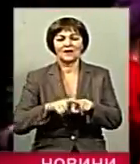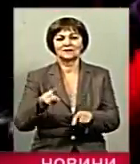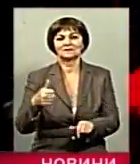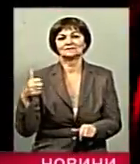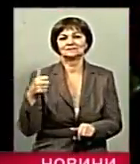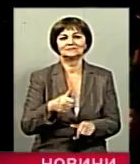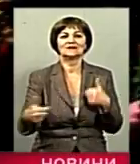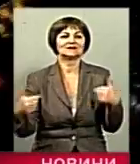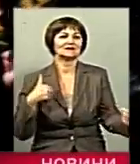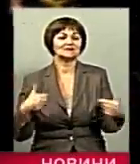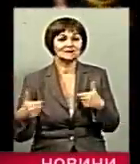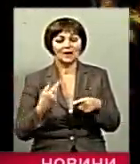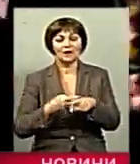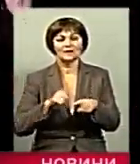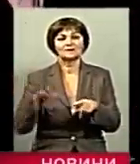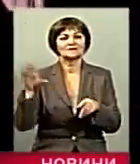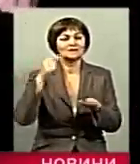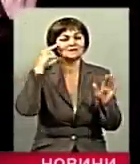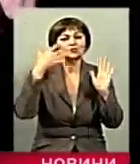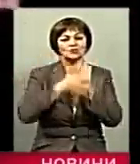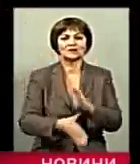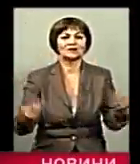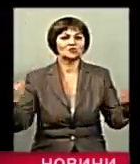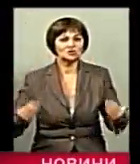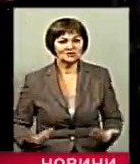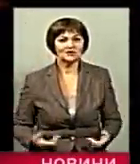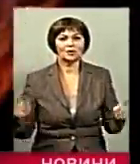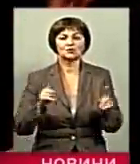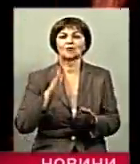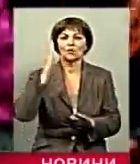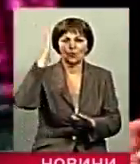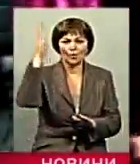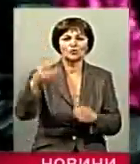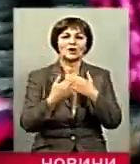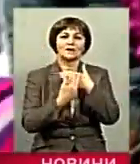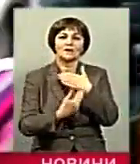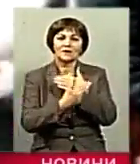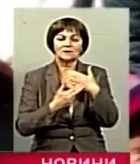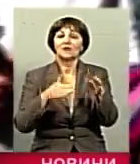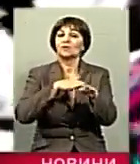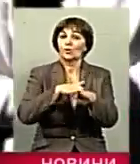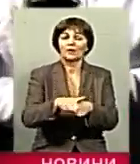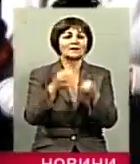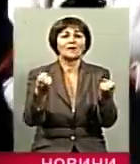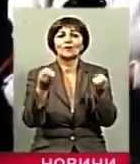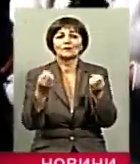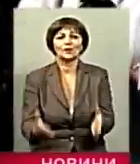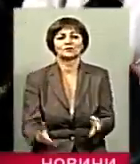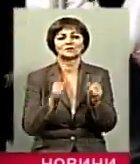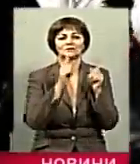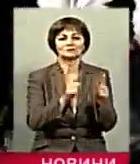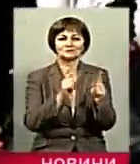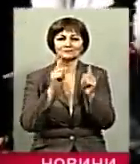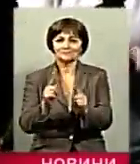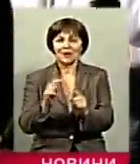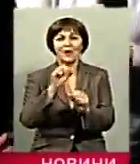всю повноту розуміння життя. Суть цього розуміння в тому, що пророчі послання виконуються. Причому не просто уривками священного